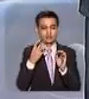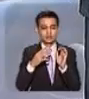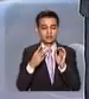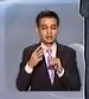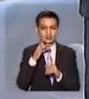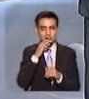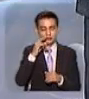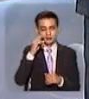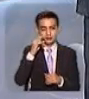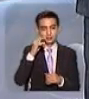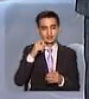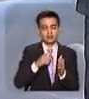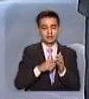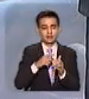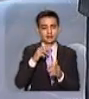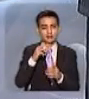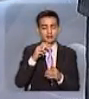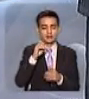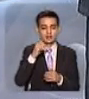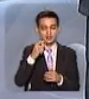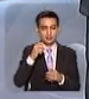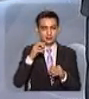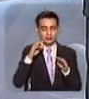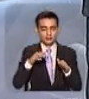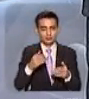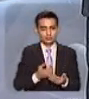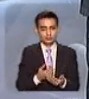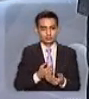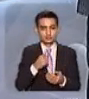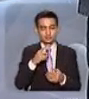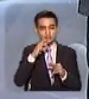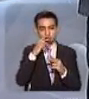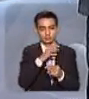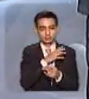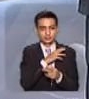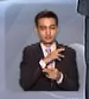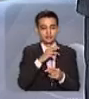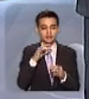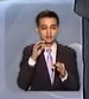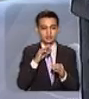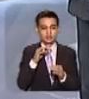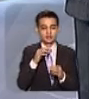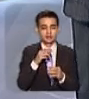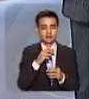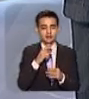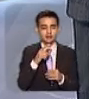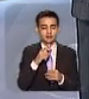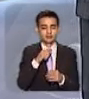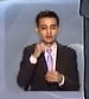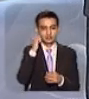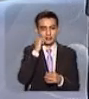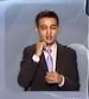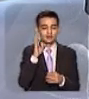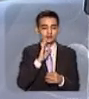143-летней карагандинки зашла в тупик. Наталья Шубичу, которая из-за ошибки в базах данных числится как самая старая